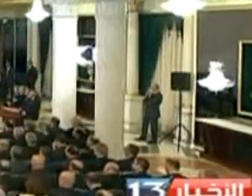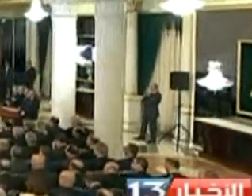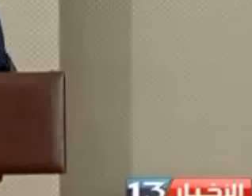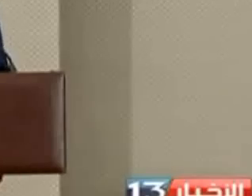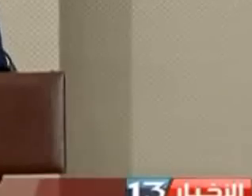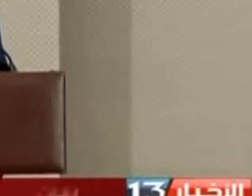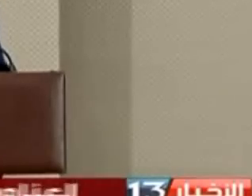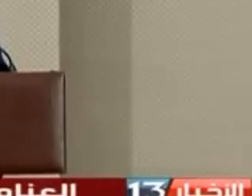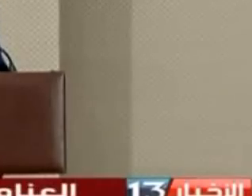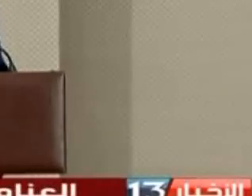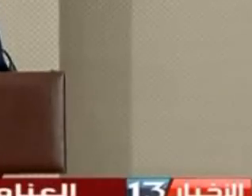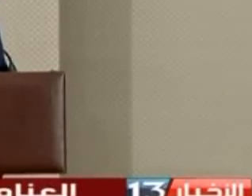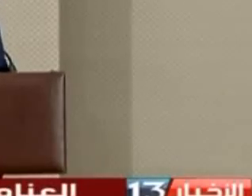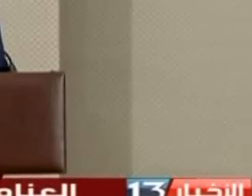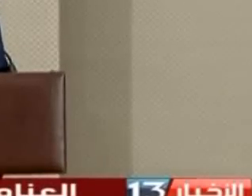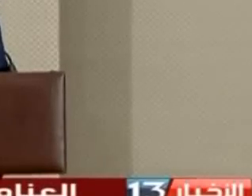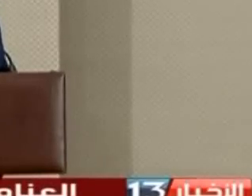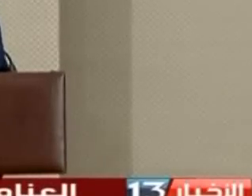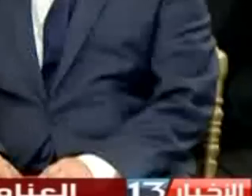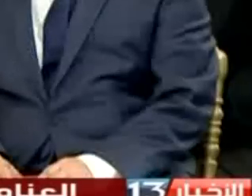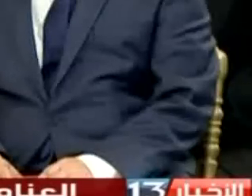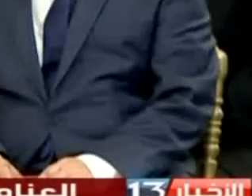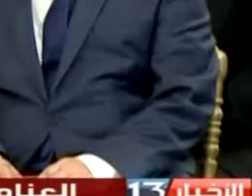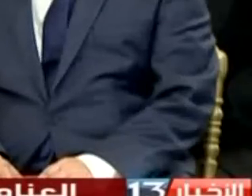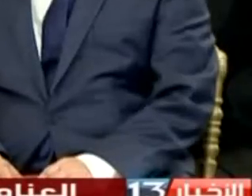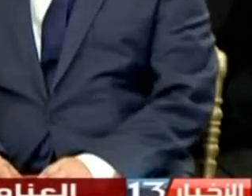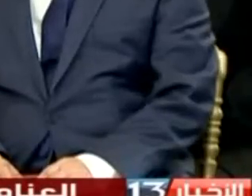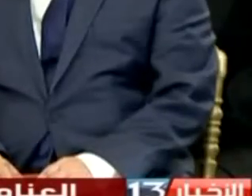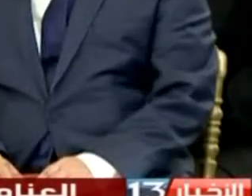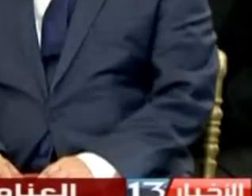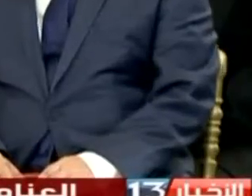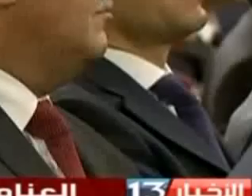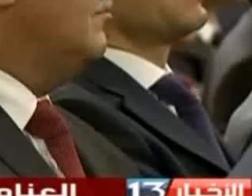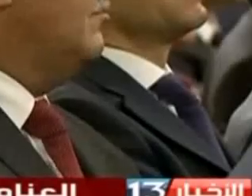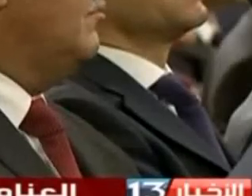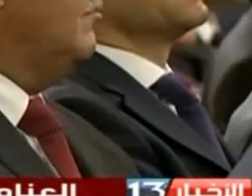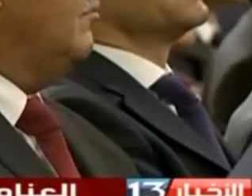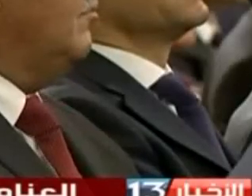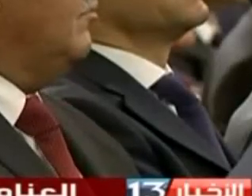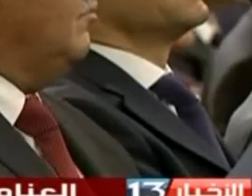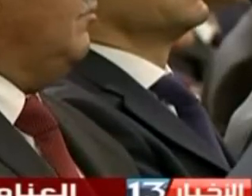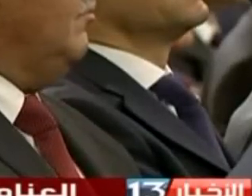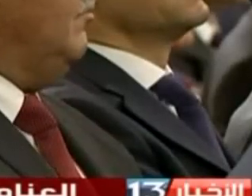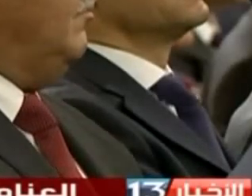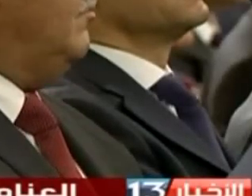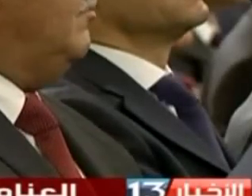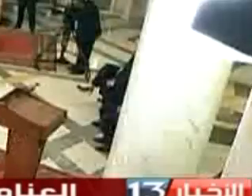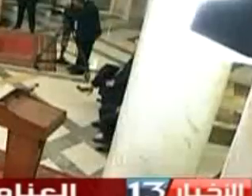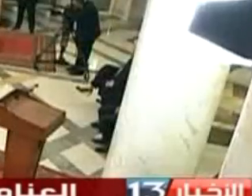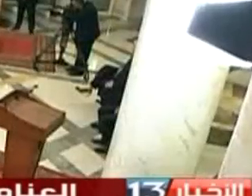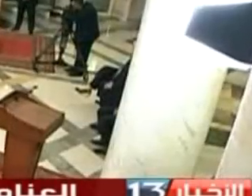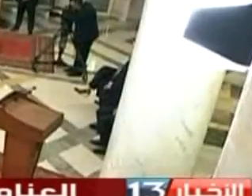اختتام أشغال ندوة السفراء، تونس تجدد التأكيد على سلامة مواقفها الدبلوماسية واعتدالها، خاصة في